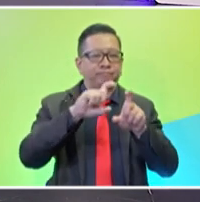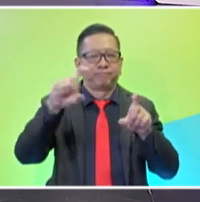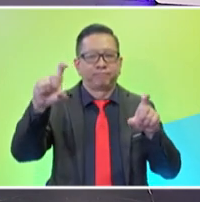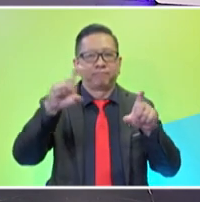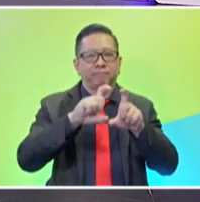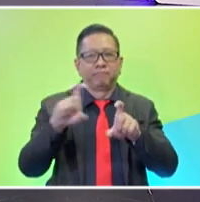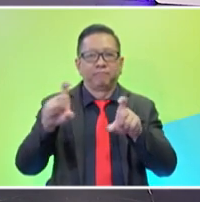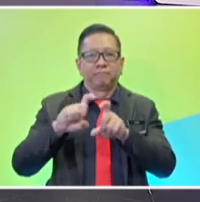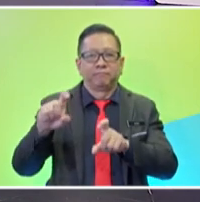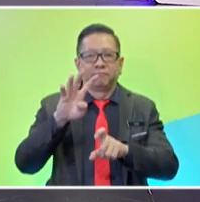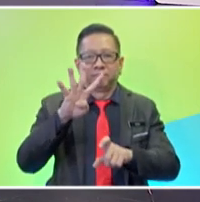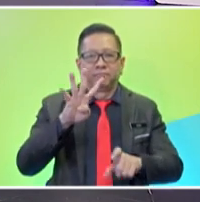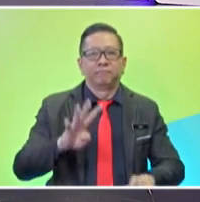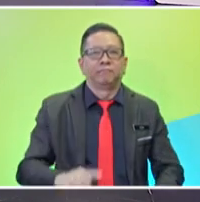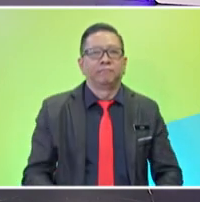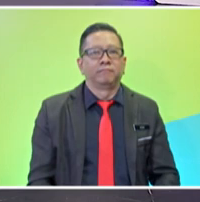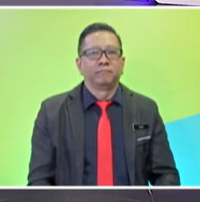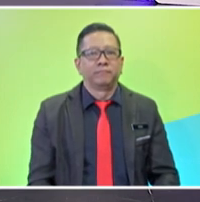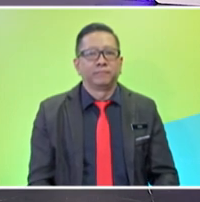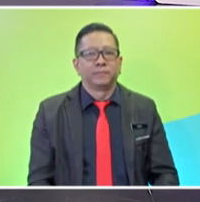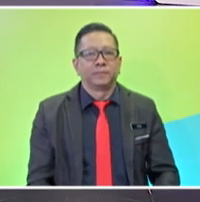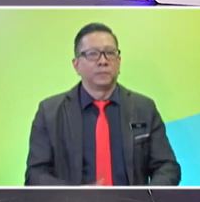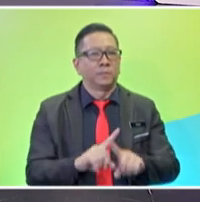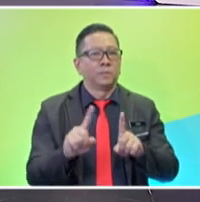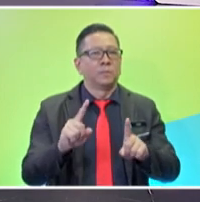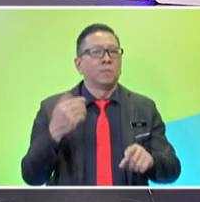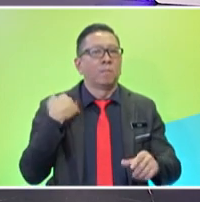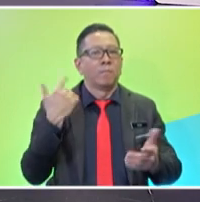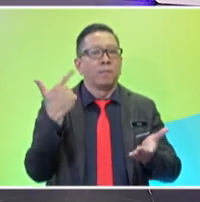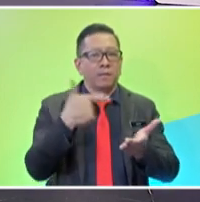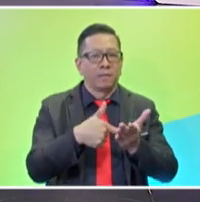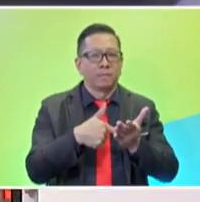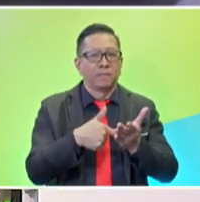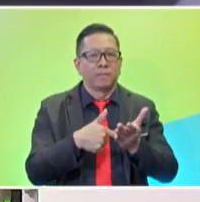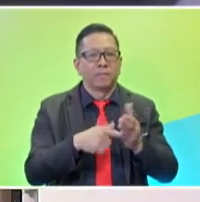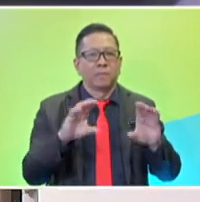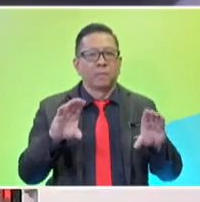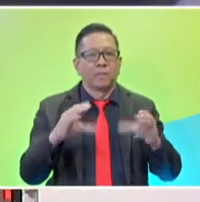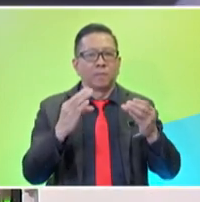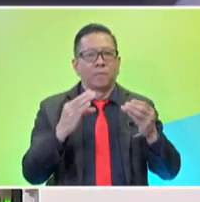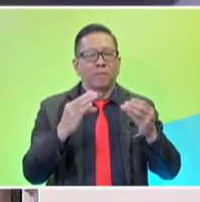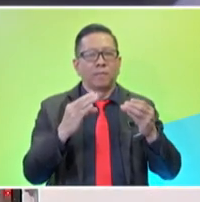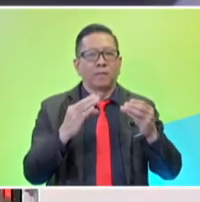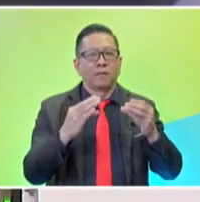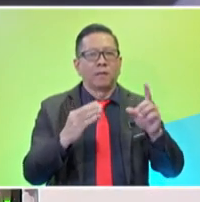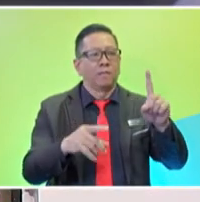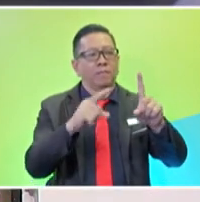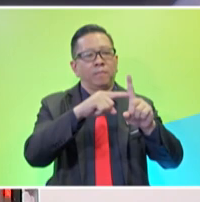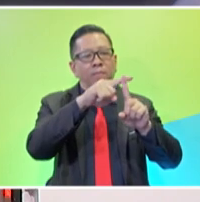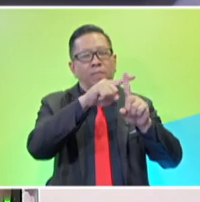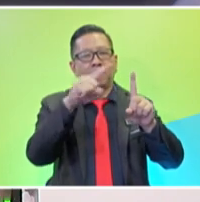perlu keempat dan sebelum untuk kita aduk lagi satu Ada lagi satu kita perlu buat bingkai Oke coba